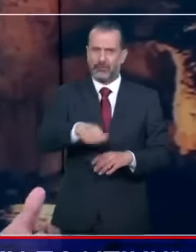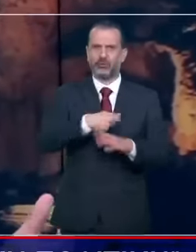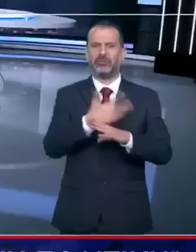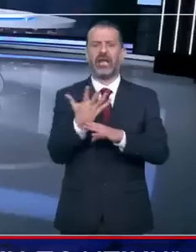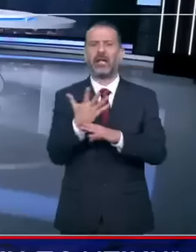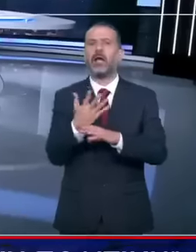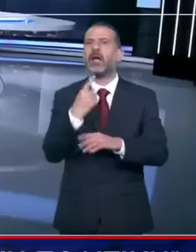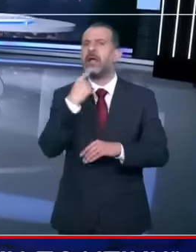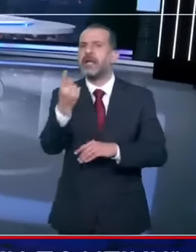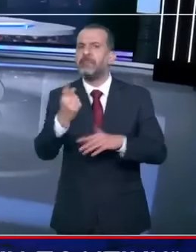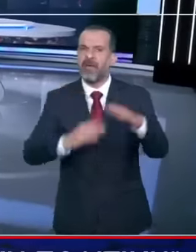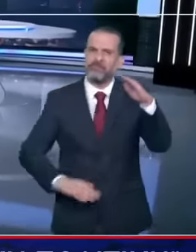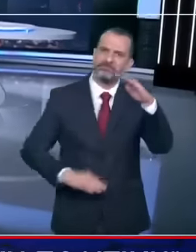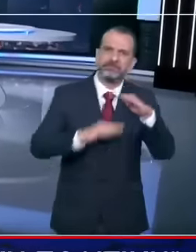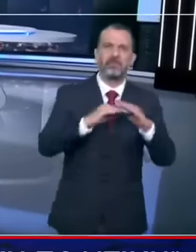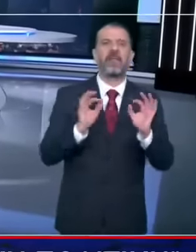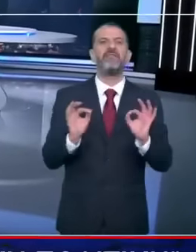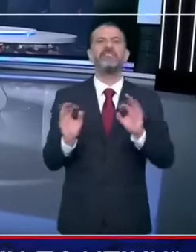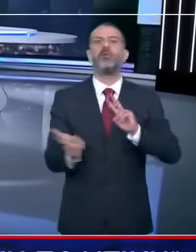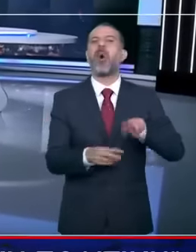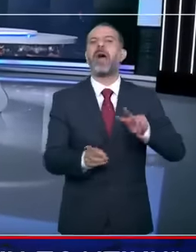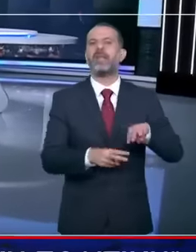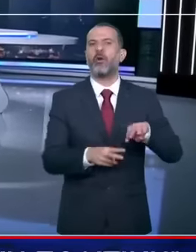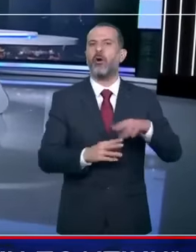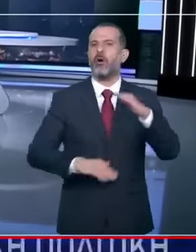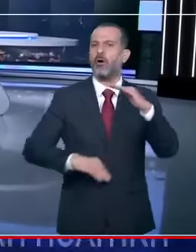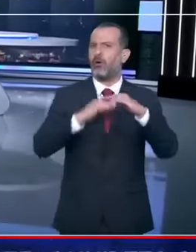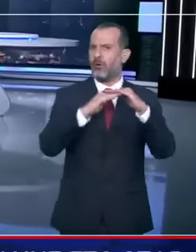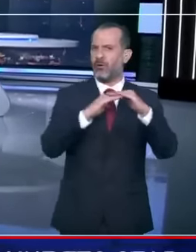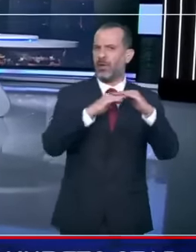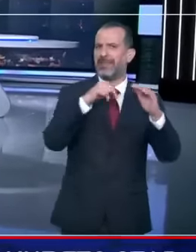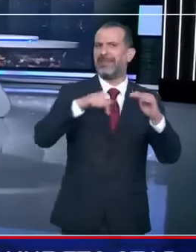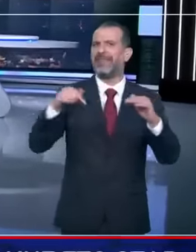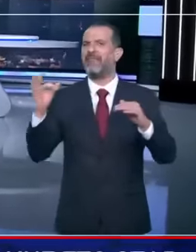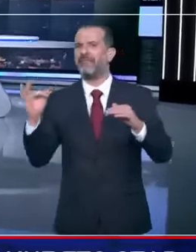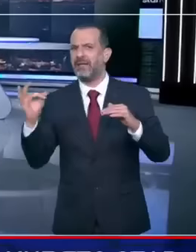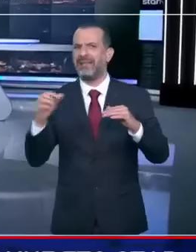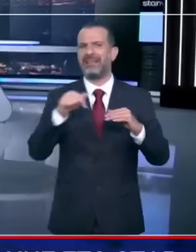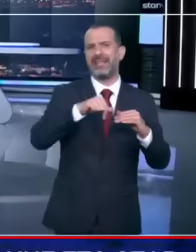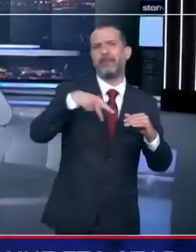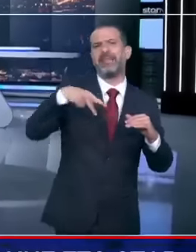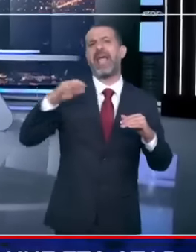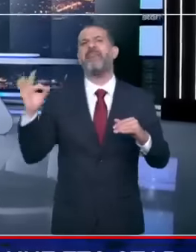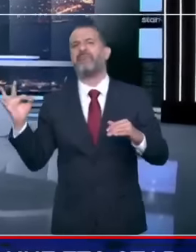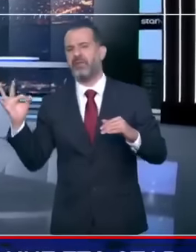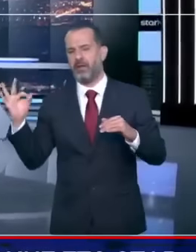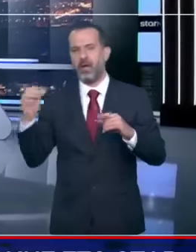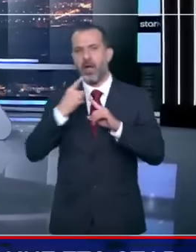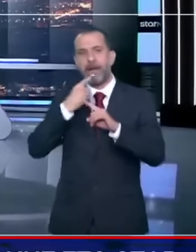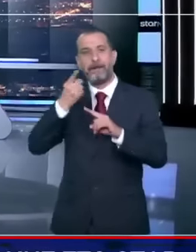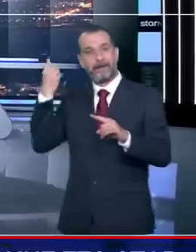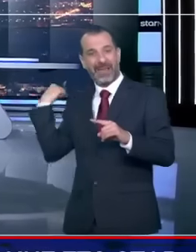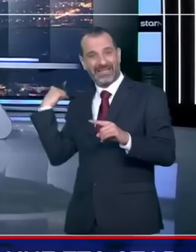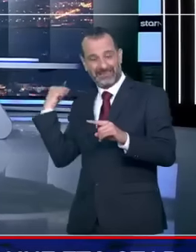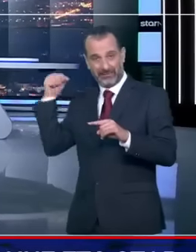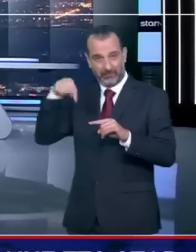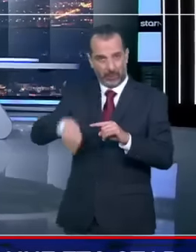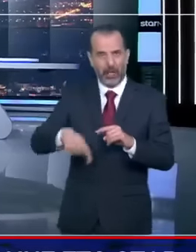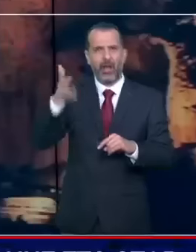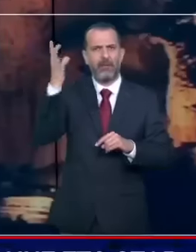το πλαφόν στο φυσικό αέριο, στο TTF. Το TTF λοιπόν από πέρυσι έχει πέσει